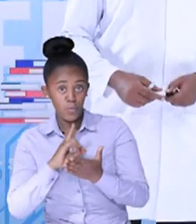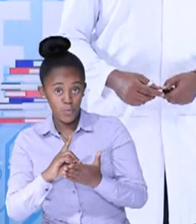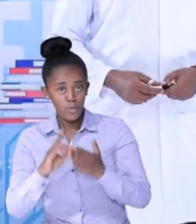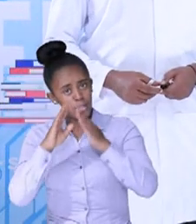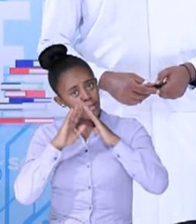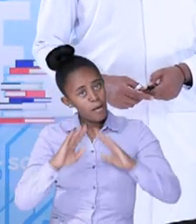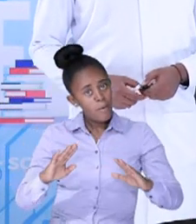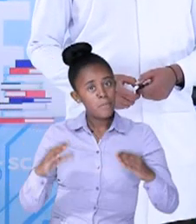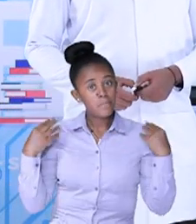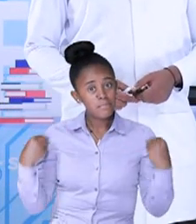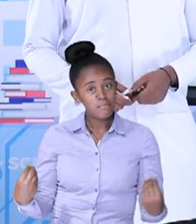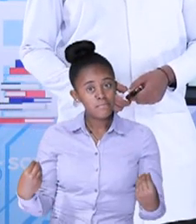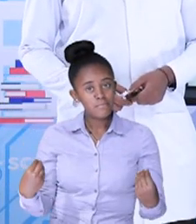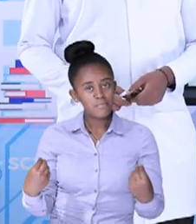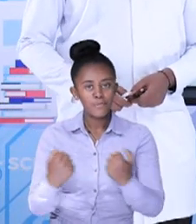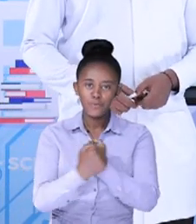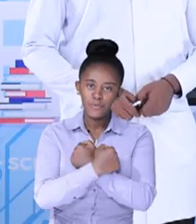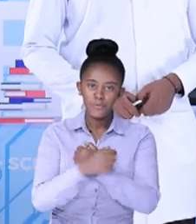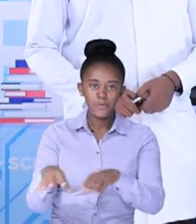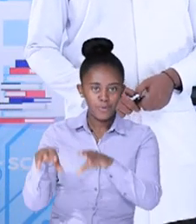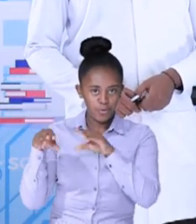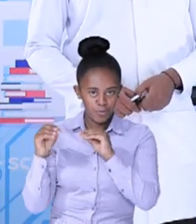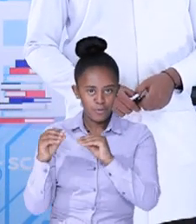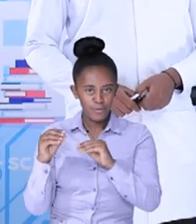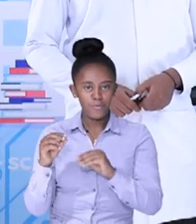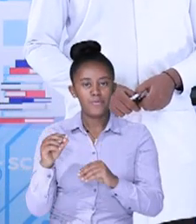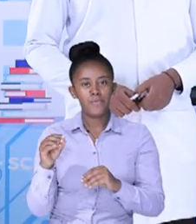ሰላም ጤና ይስጥልኝ የተወደዳችሁ ተማሪዎች እንዲሁም ወላጆች